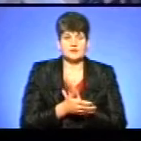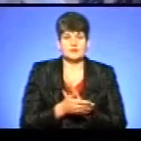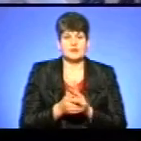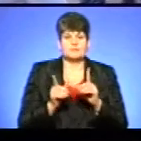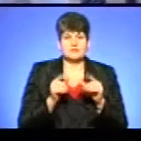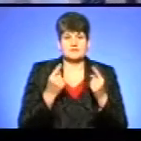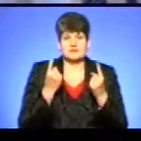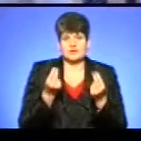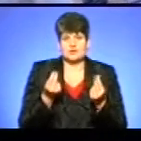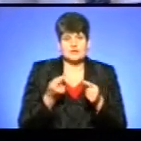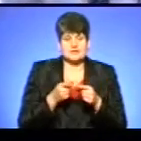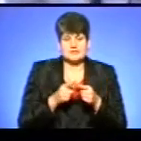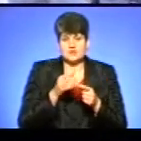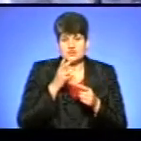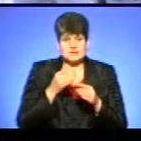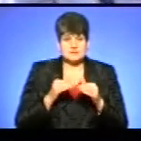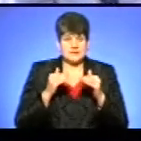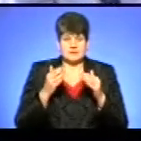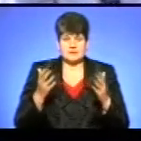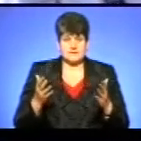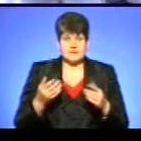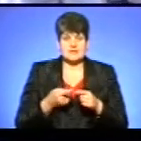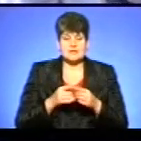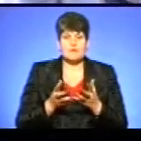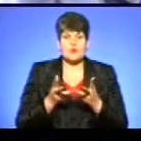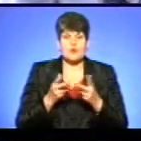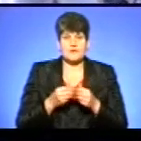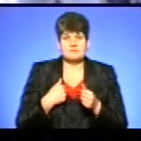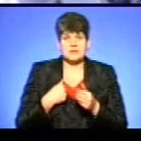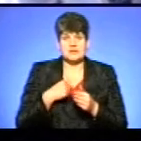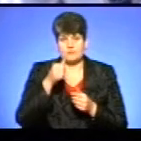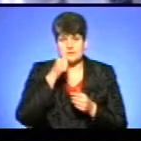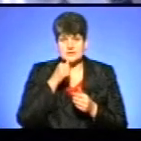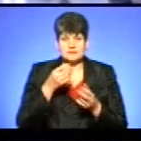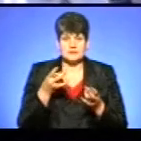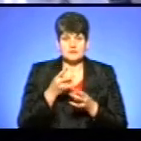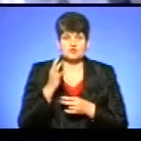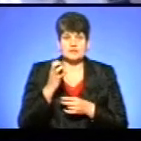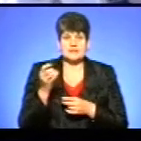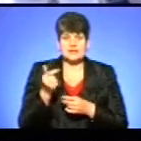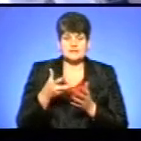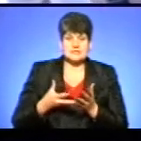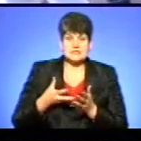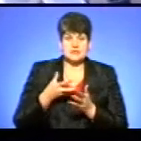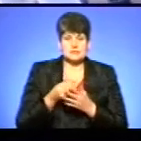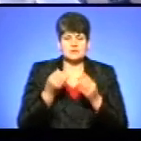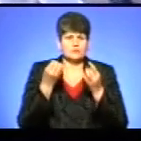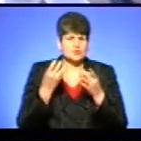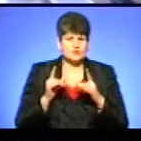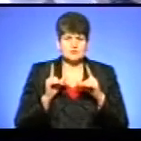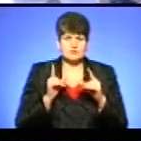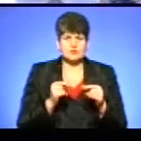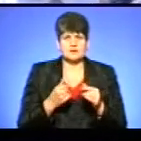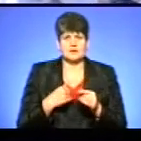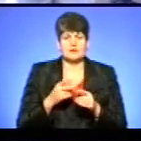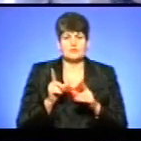великі гроші на даний час з підняттям. Ну, це я порахувала, що мені в місяць прийдеться 400 гривень заплатити просто за проїзд, який я проїду